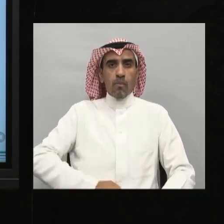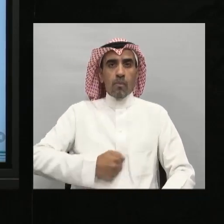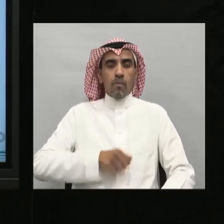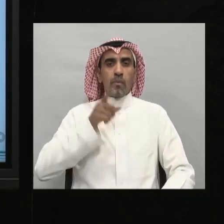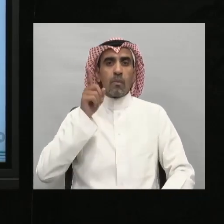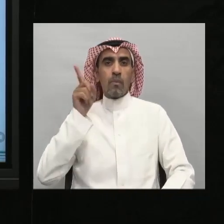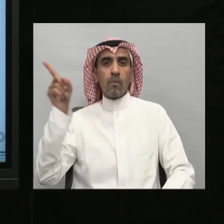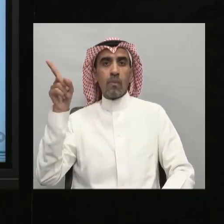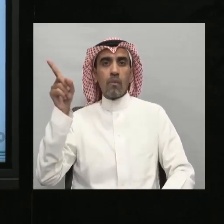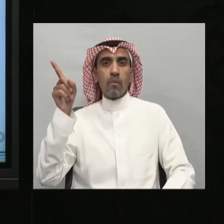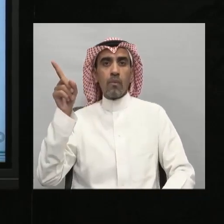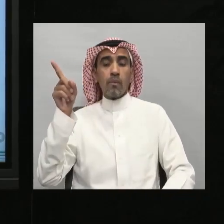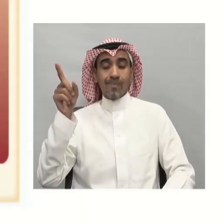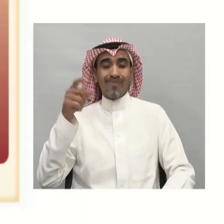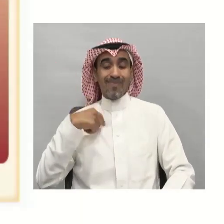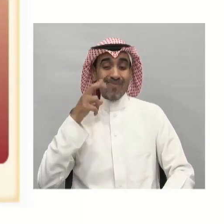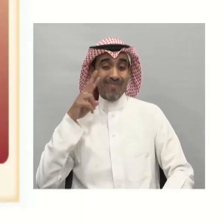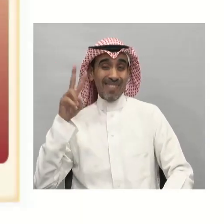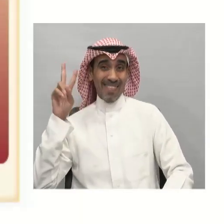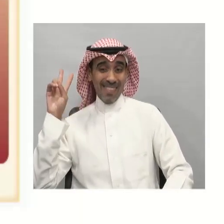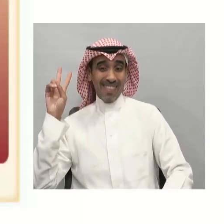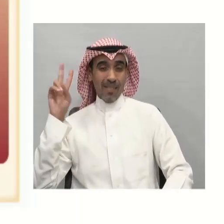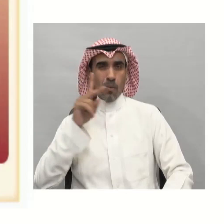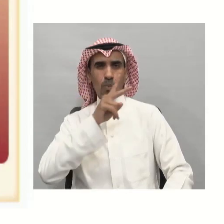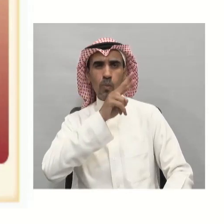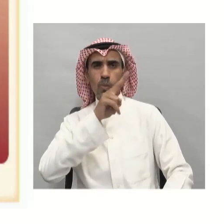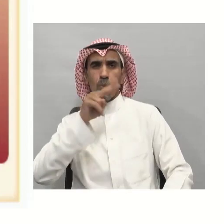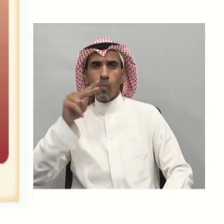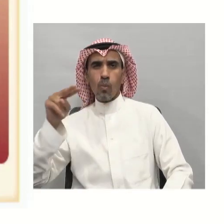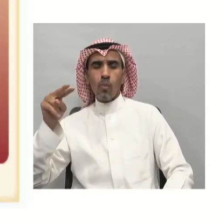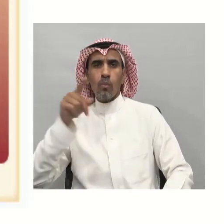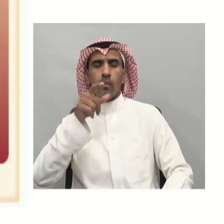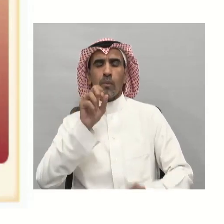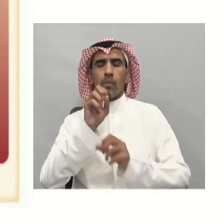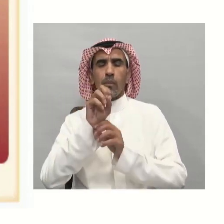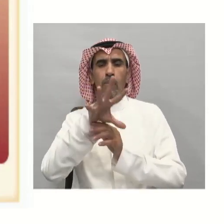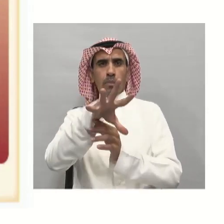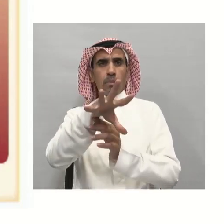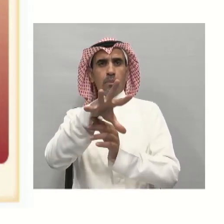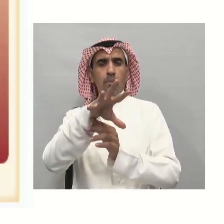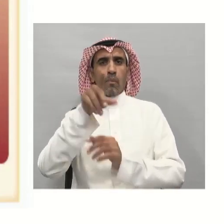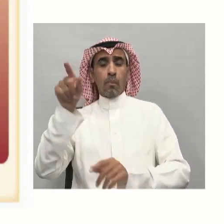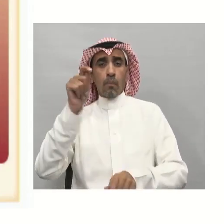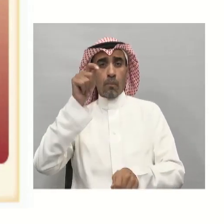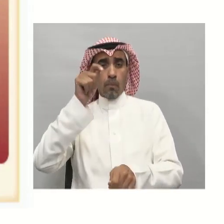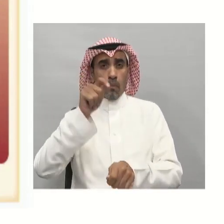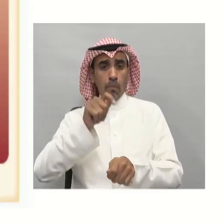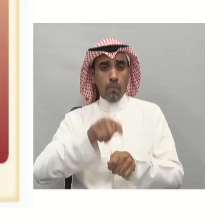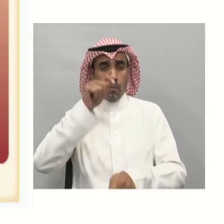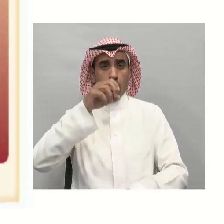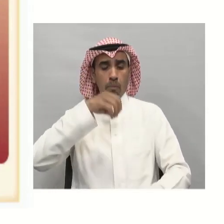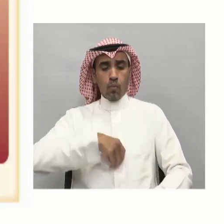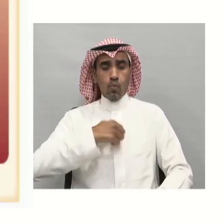من التناظر، كما نلاحظ من نوع التناظر الشعاعي. إذا تصنف اللاسعات أو الجوف